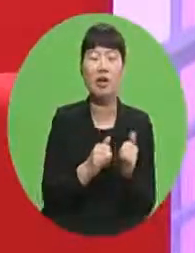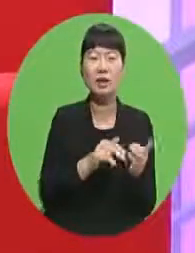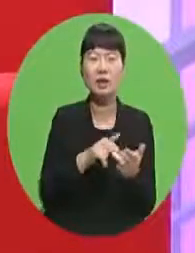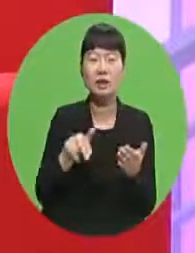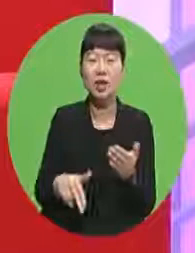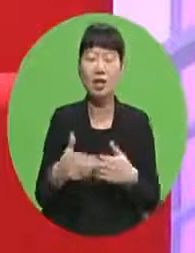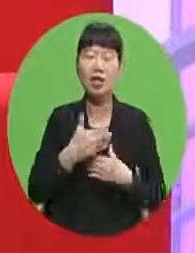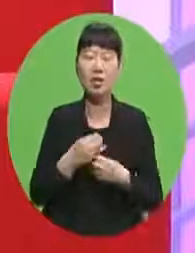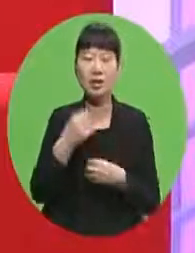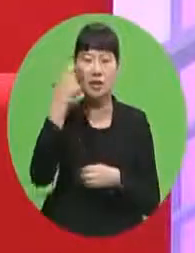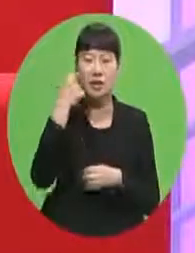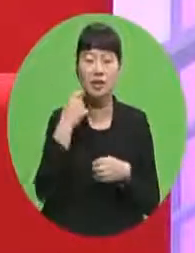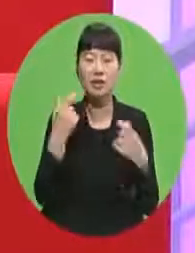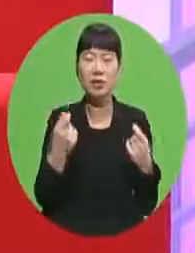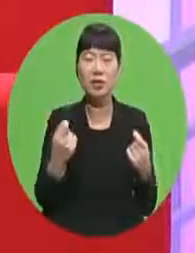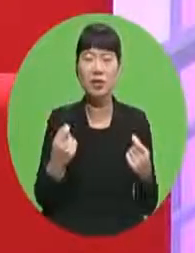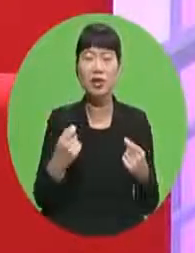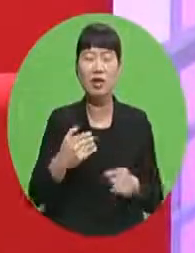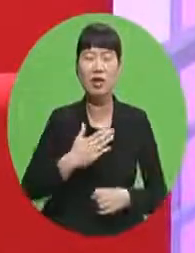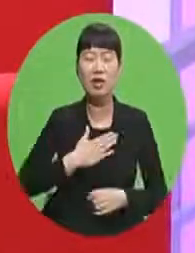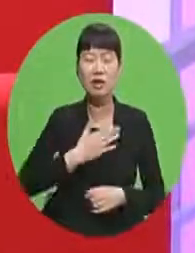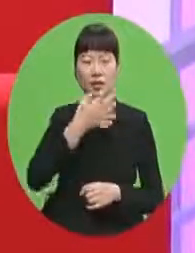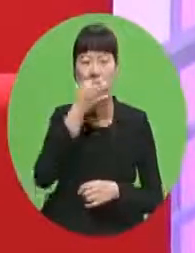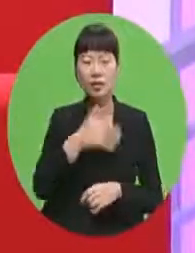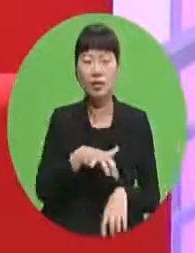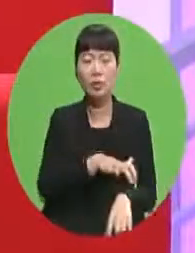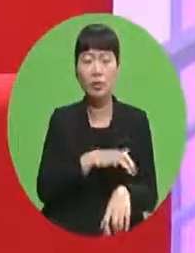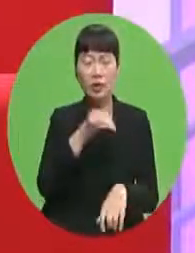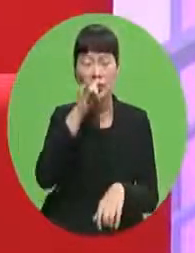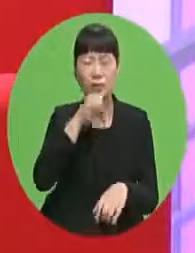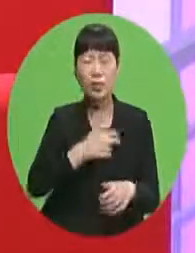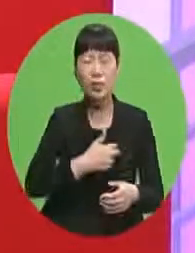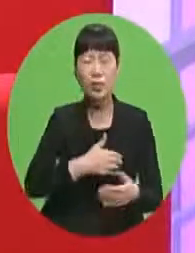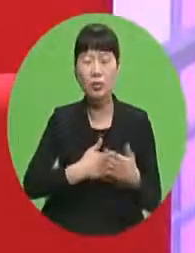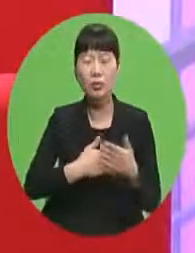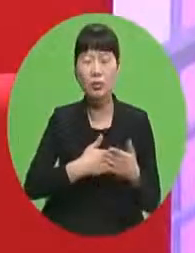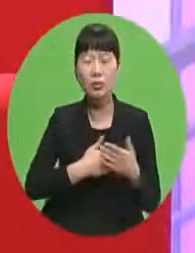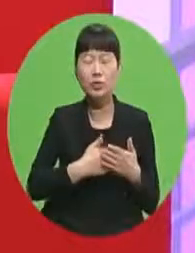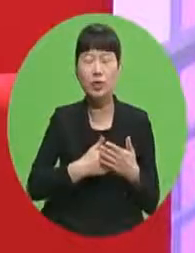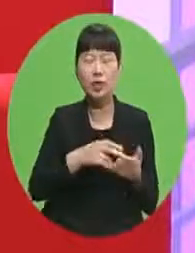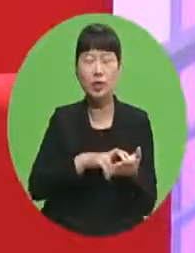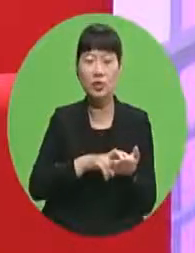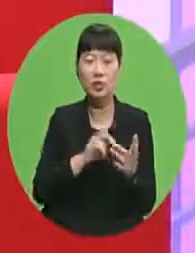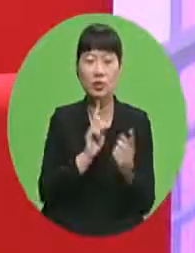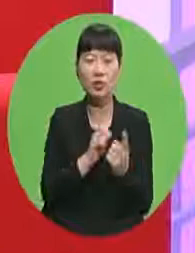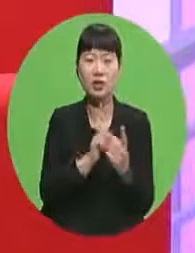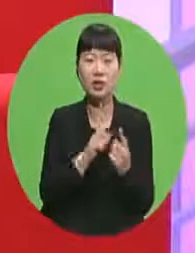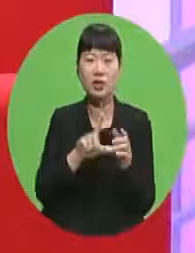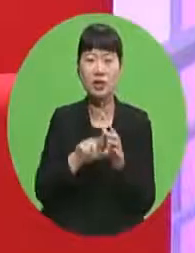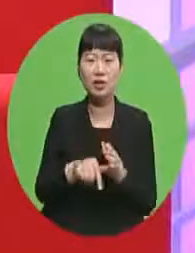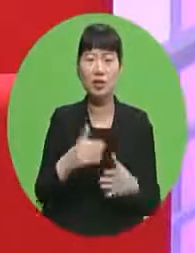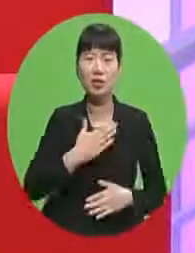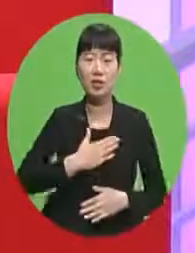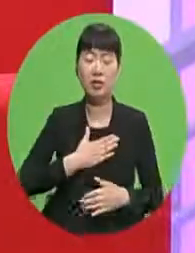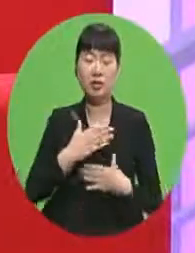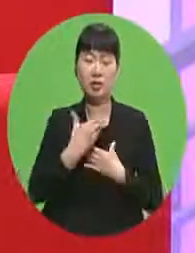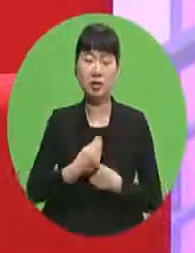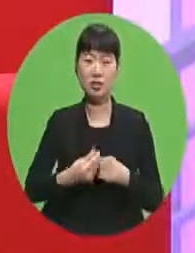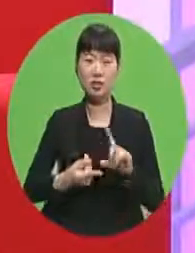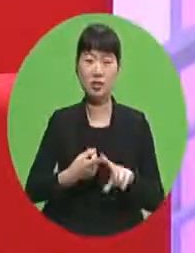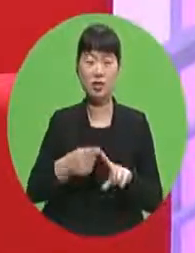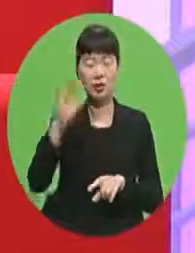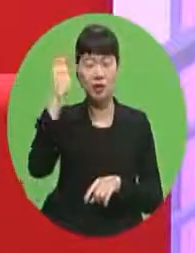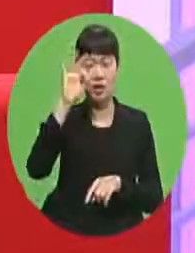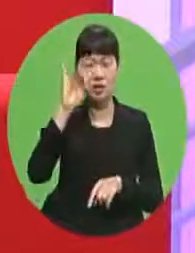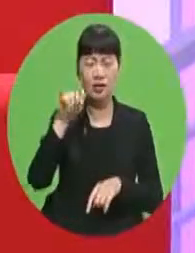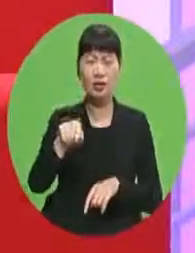안전하다고 느끼듯이 이처럼 자신이 힘들고 불편하고 불안하고 위기를 맞았을 때이 정서적인 안정을